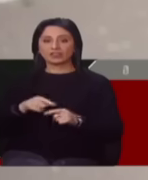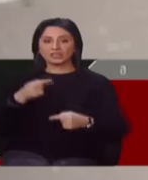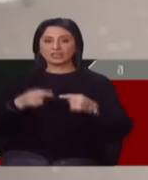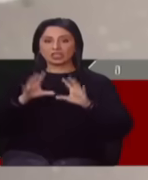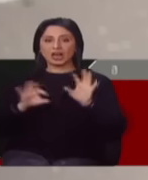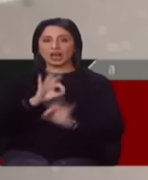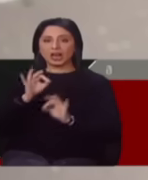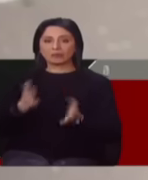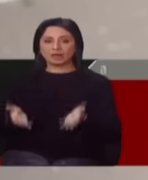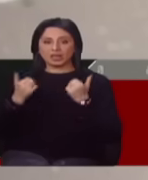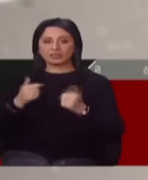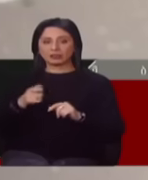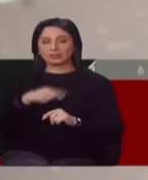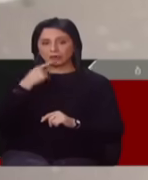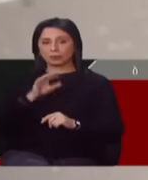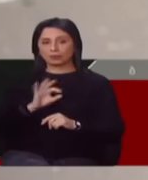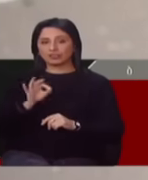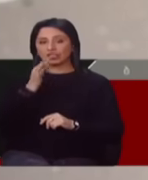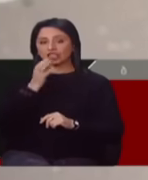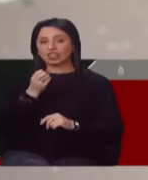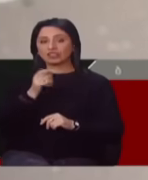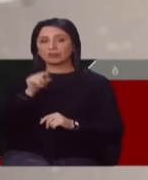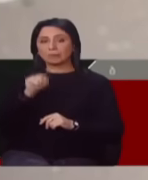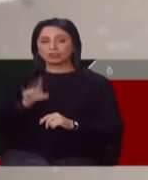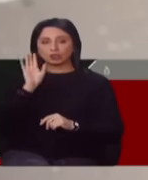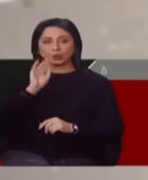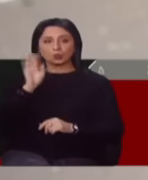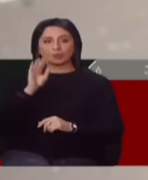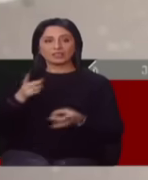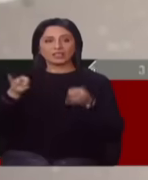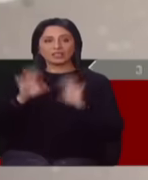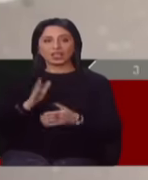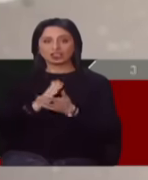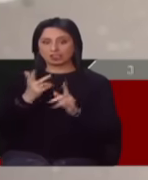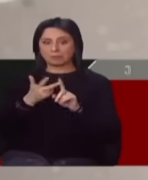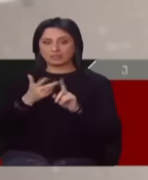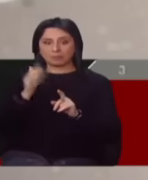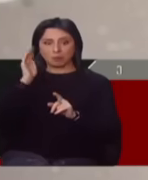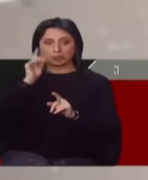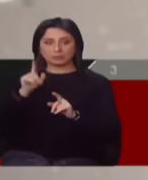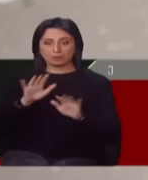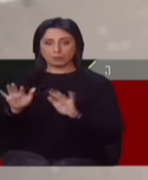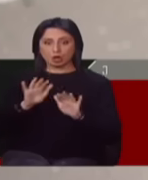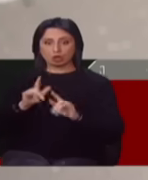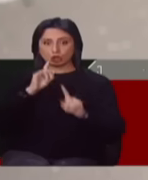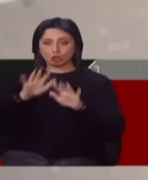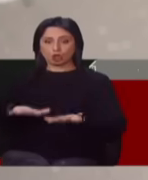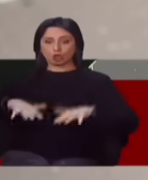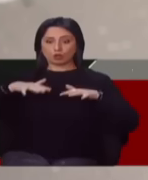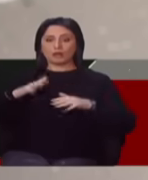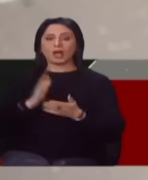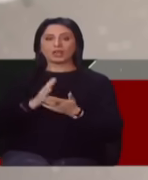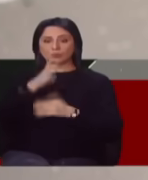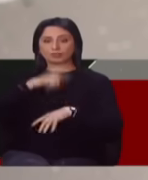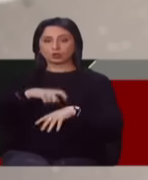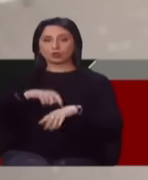ამსადაო კანონპროექტის გაწევა. ისინი ამბობენ, ჯერ კიდევ მაშინ როდესაც დარჩენილი არის მესამე მოსმენის პროცედურა პლენარულ სტომაზე,